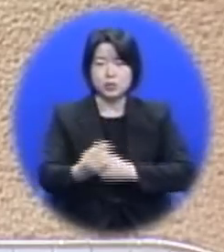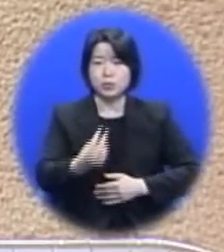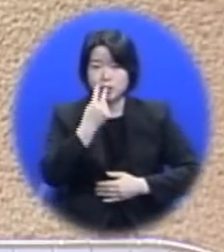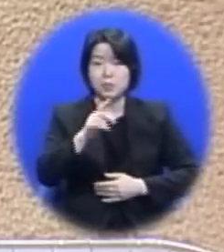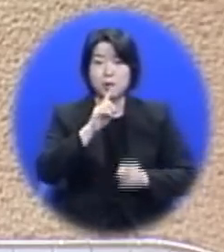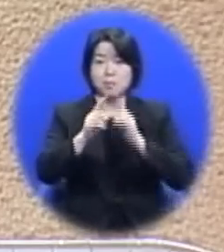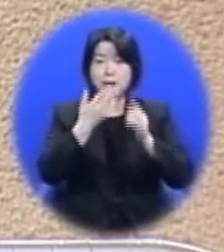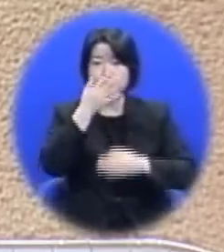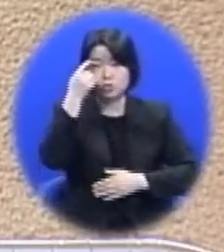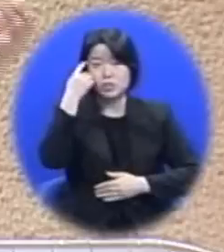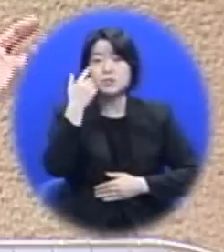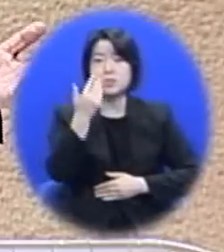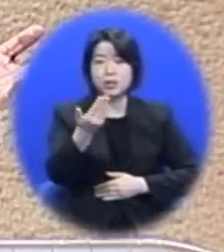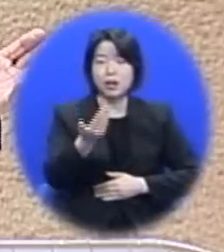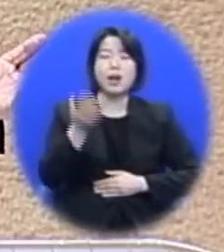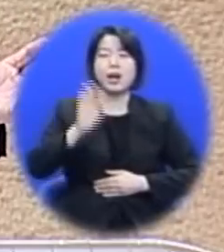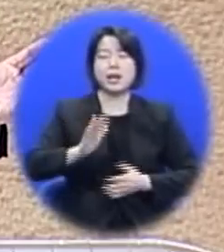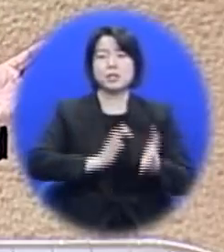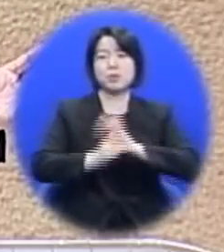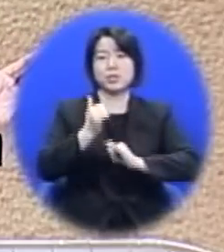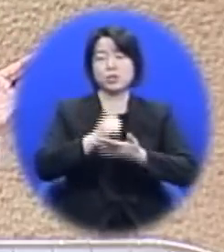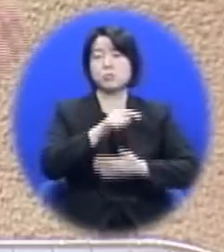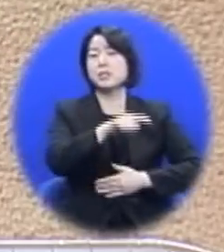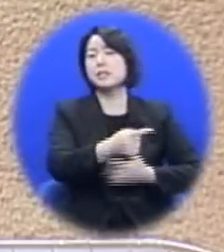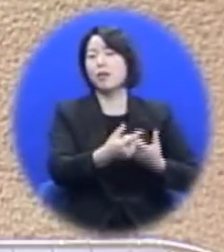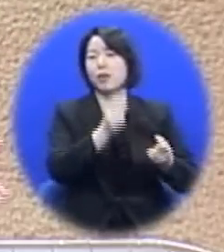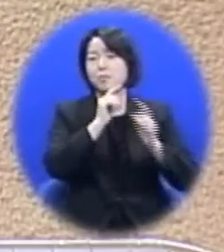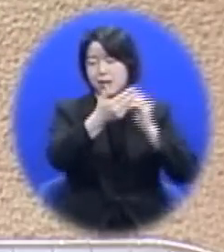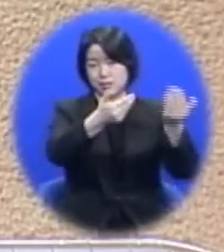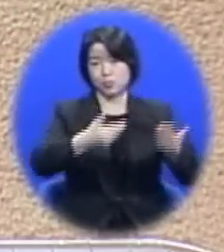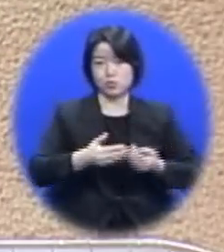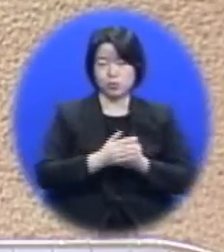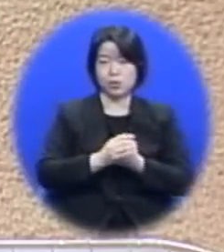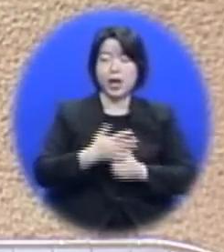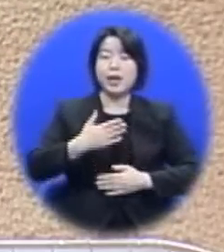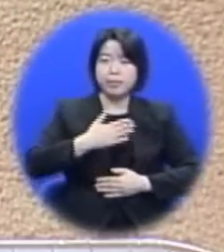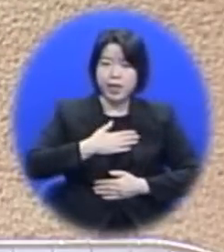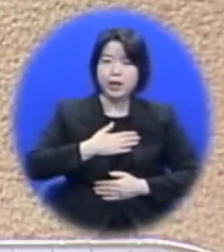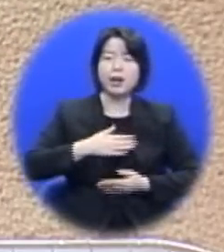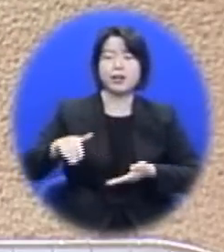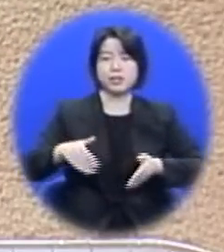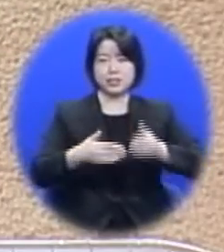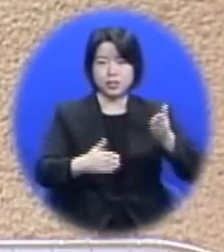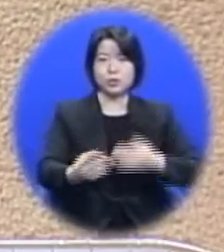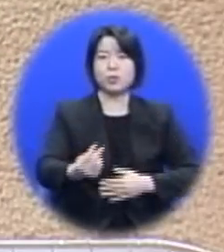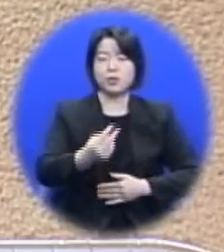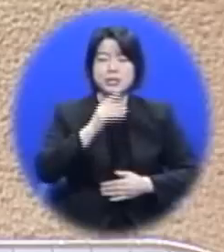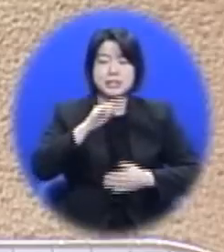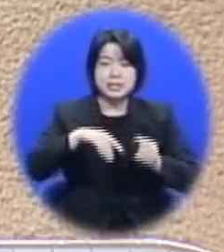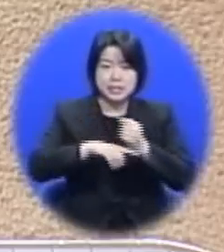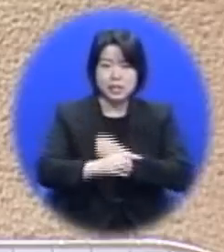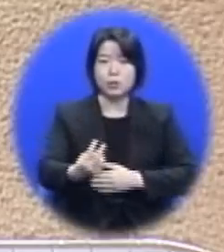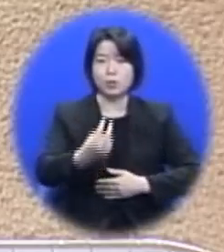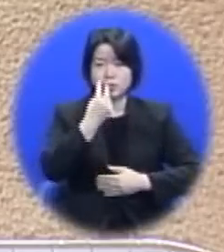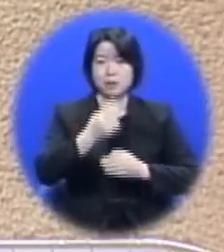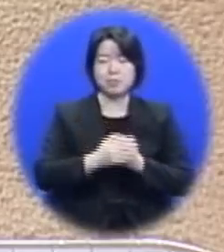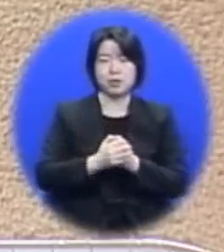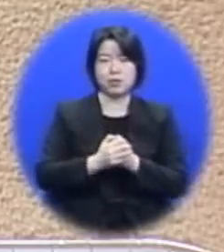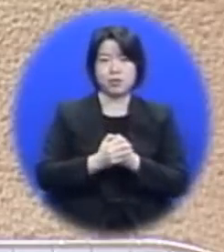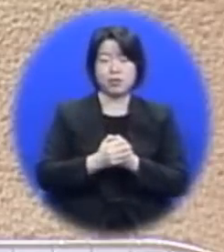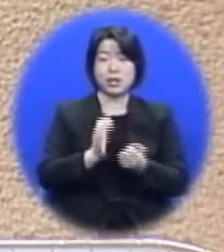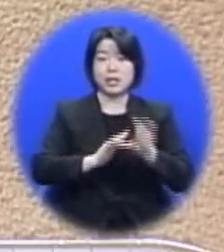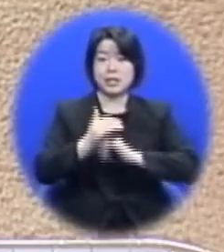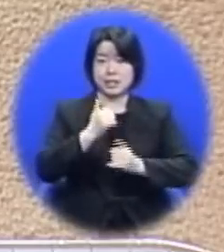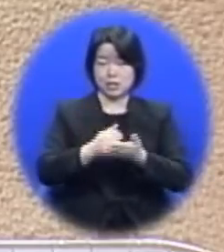있겠어요? 그런데 예수님은 그렇게 말씀하셨어요. 내가 길이고 진리고 생명이라. 예수님을 믿는다는 게